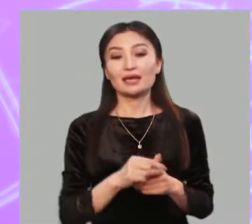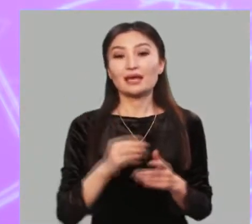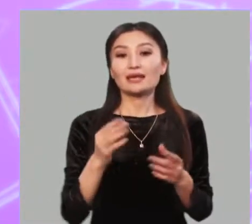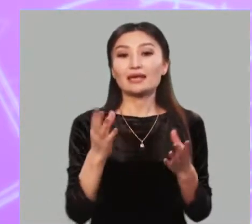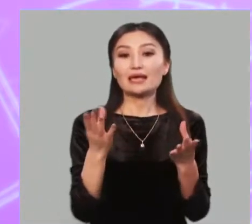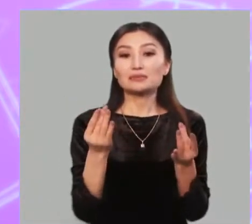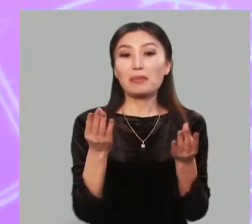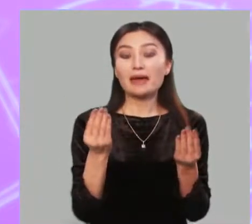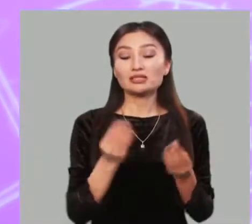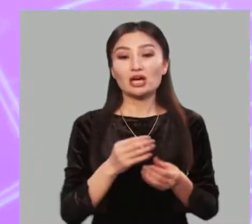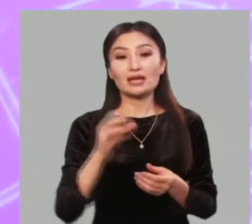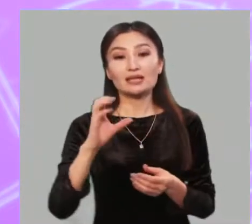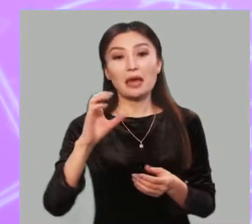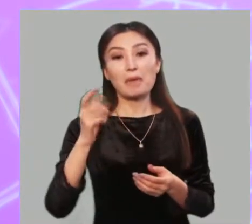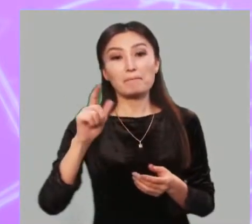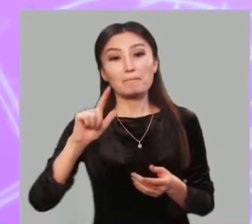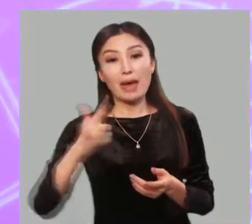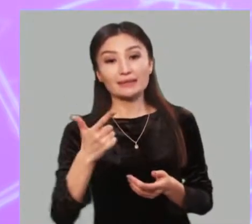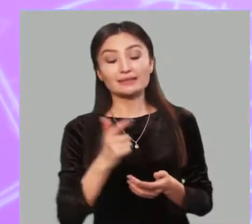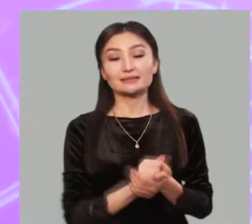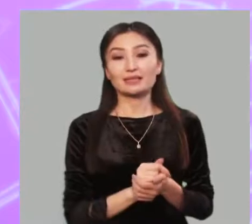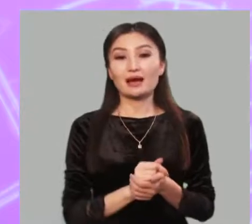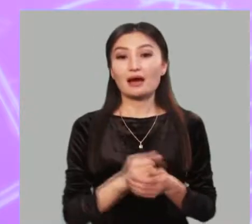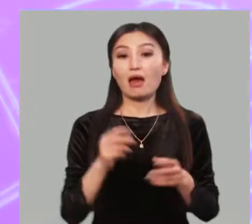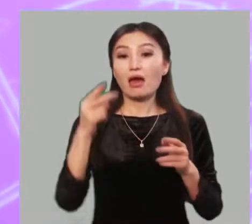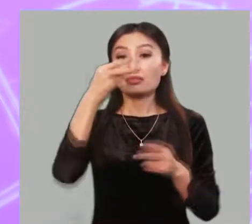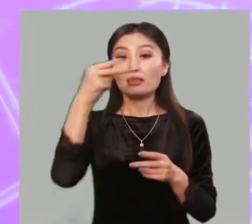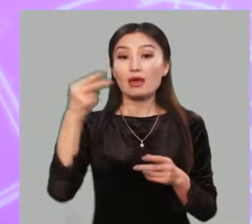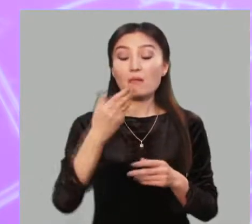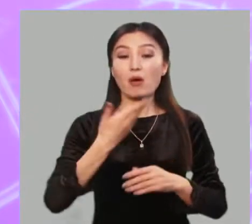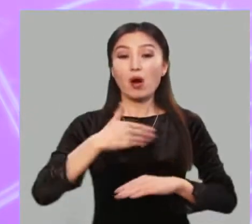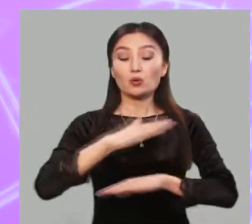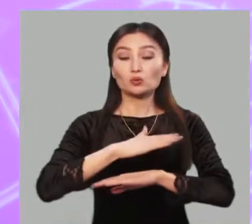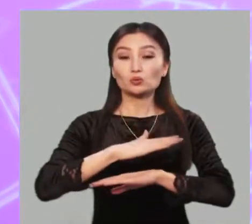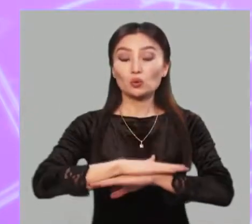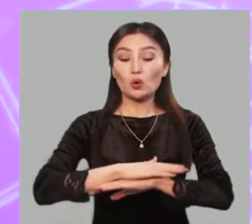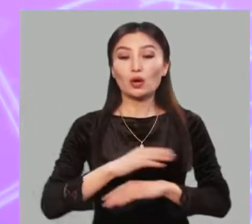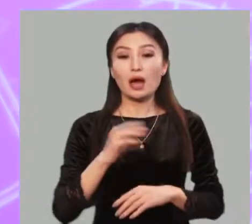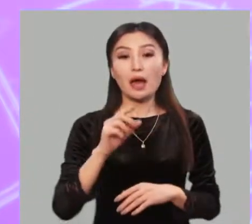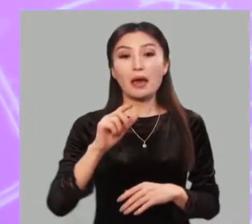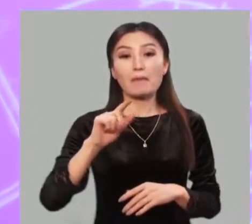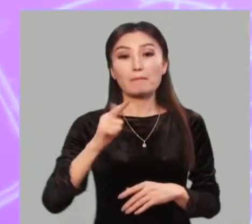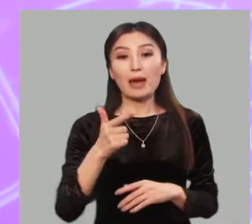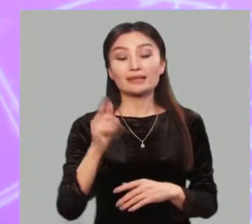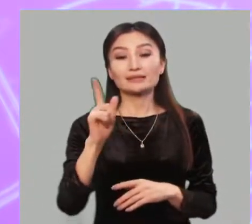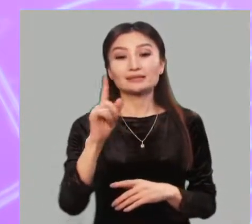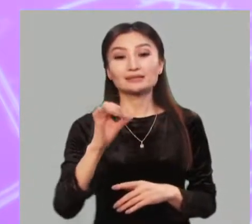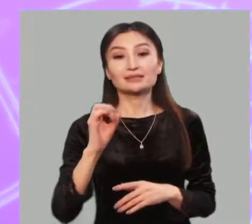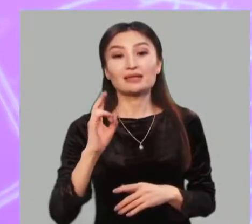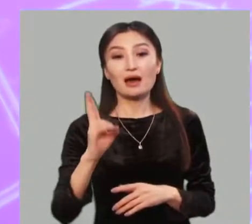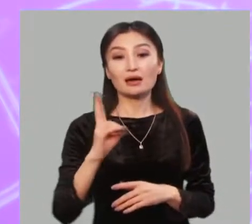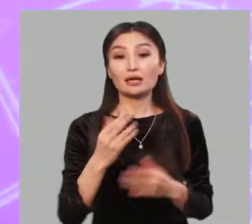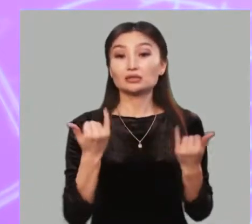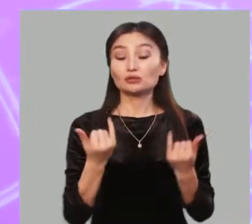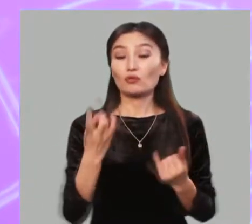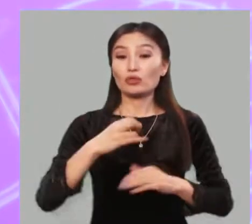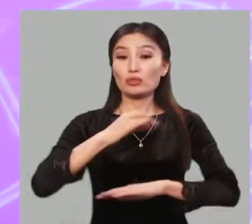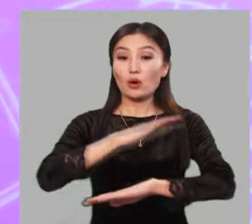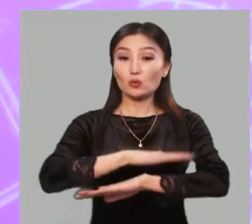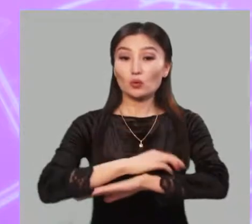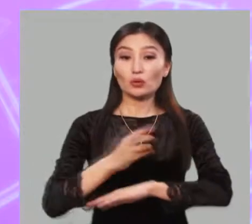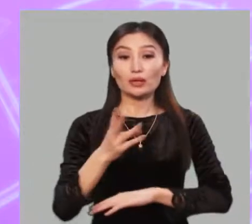знак. Тема сегодняшнего урока – мягкий знак. И сегодня на уроке